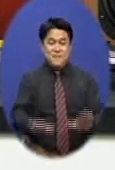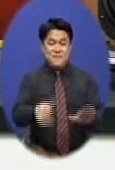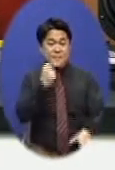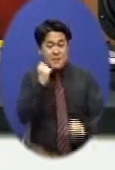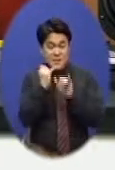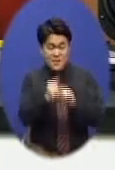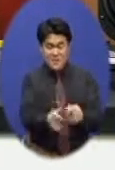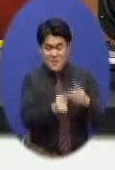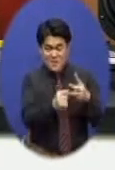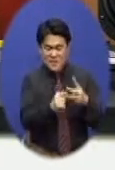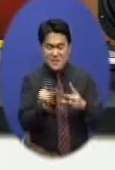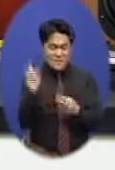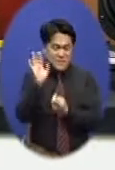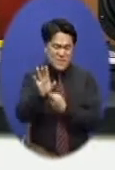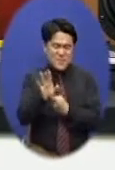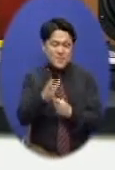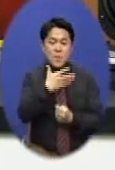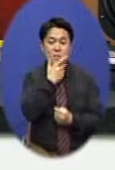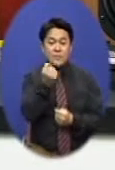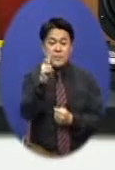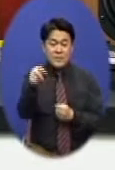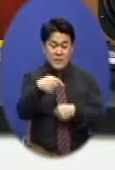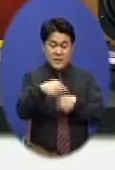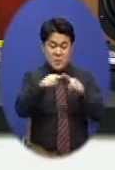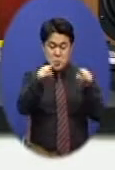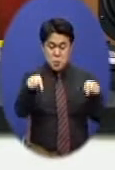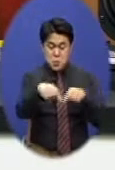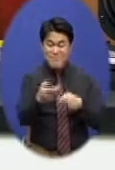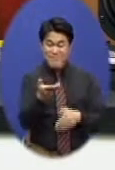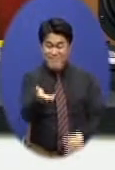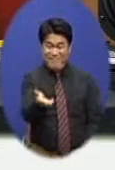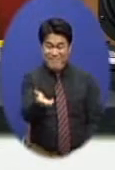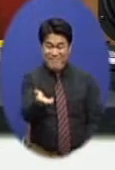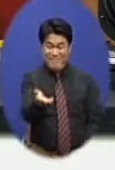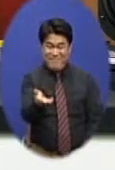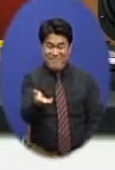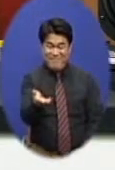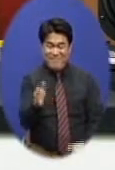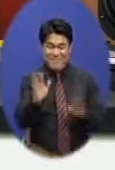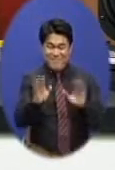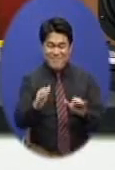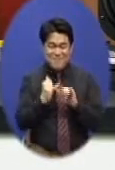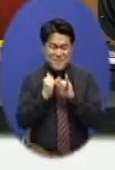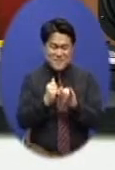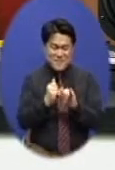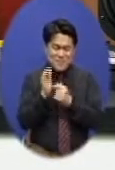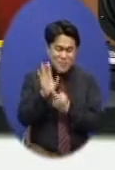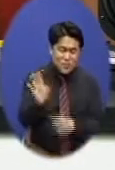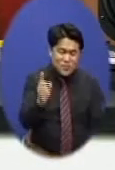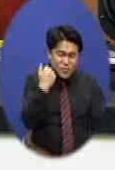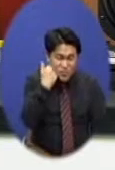오늘의 인기상부터 발표할까요? 네. 복지TV 탁상시계를 선물로 드리도록 하겠습니다. 네. 오늘의 인기상!